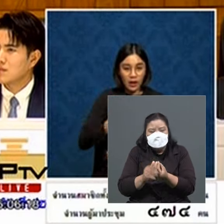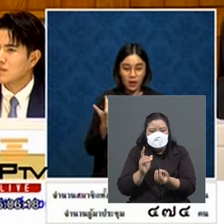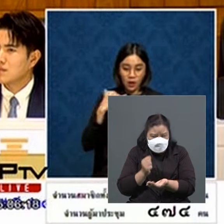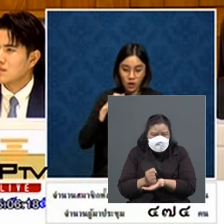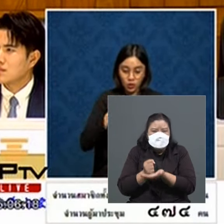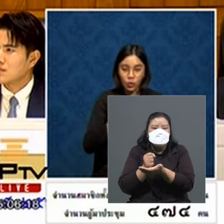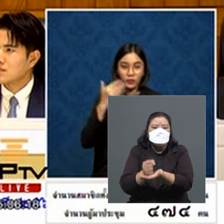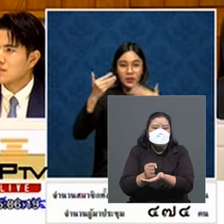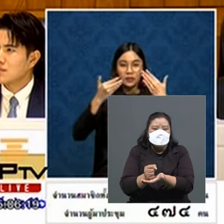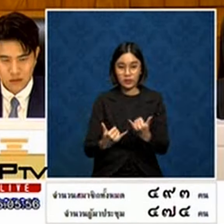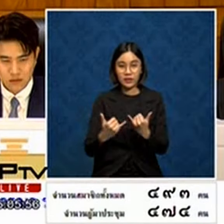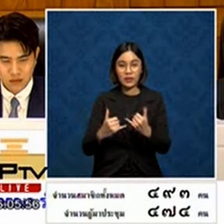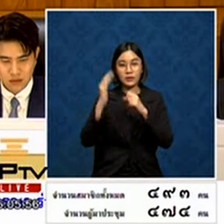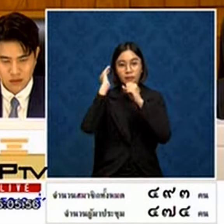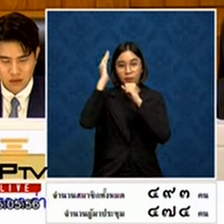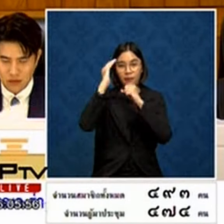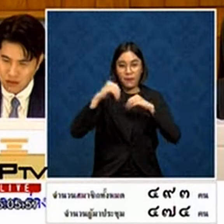ครับ